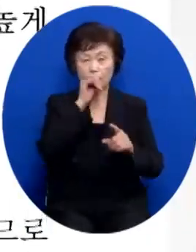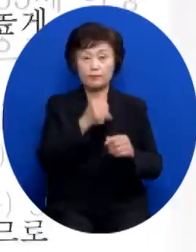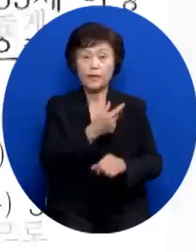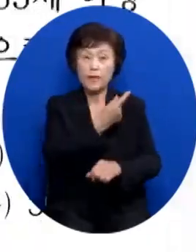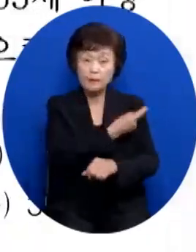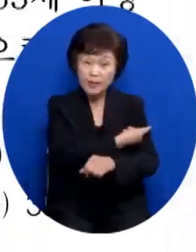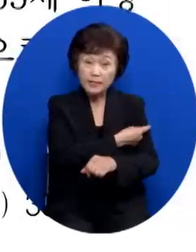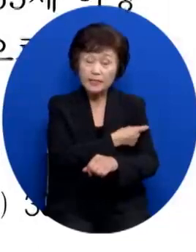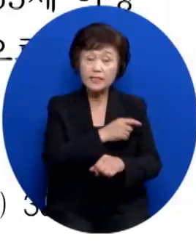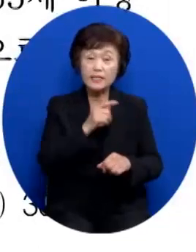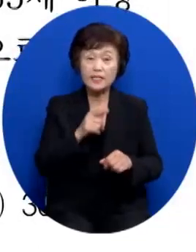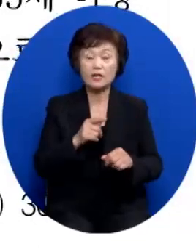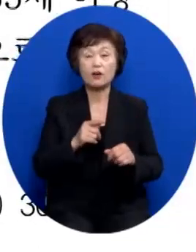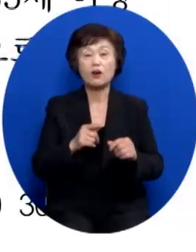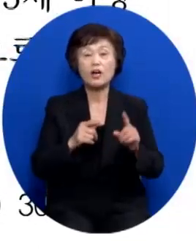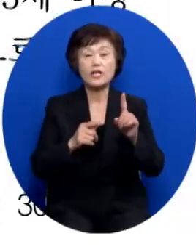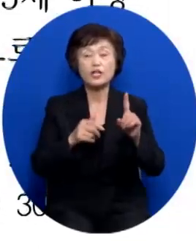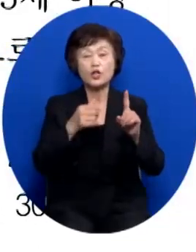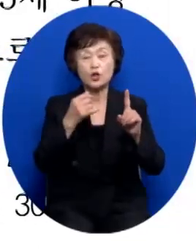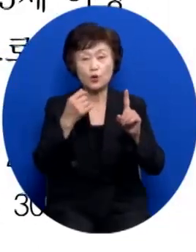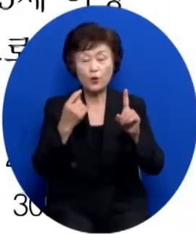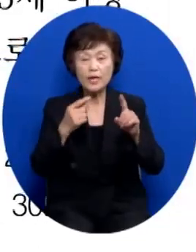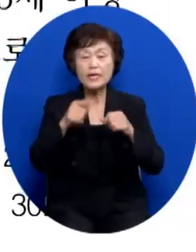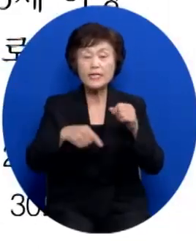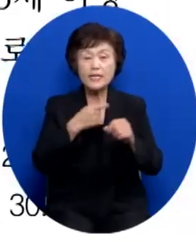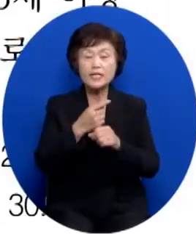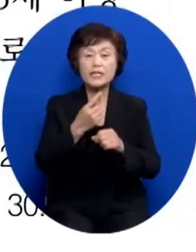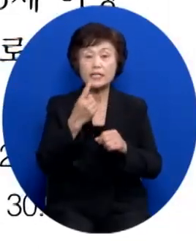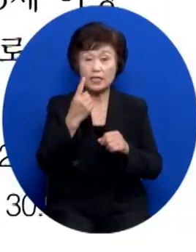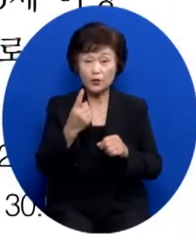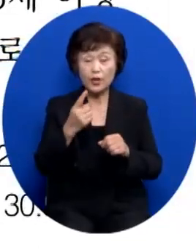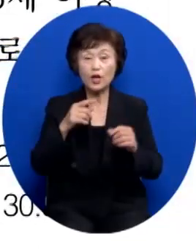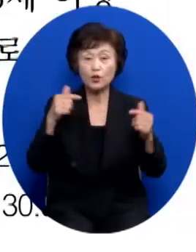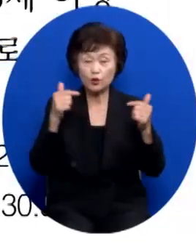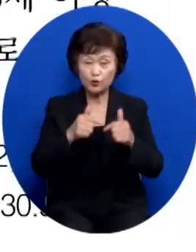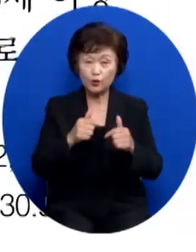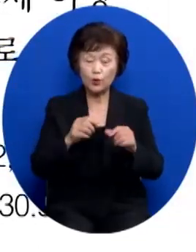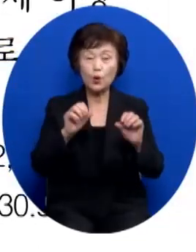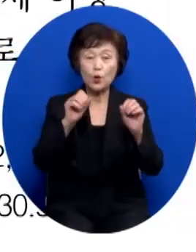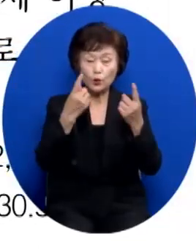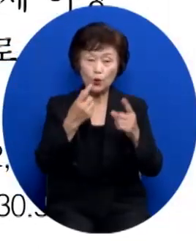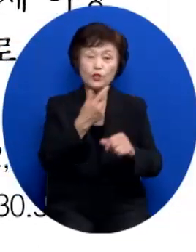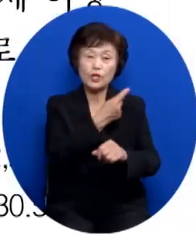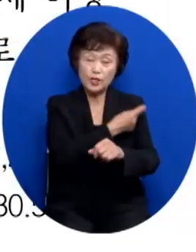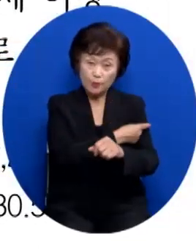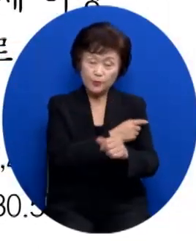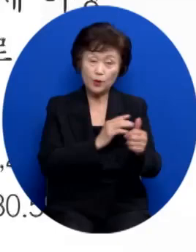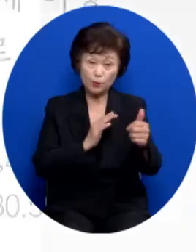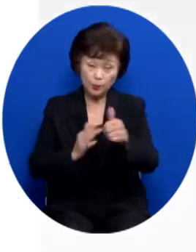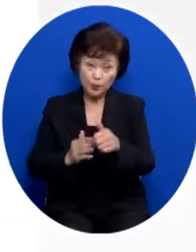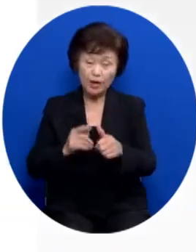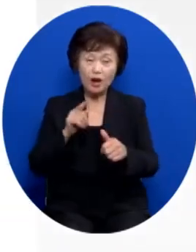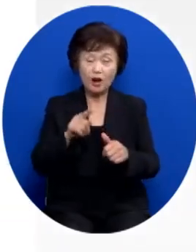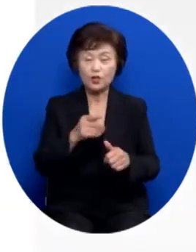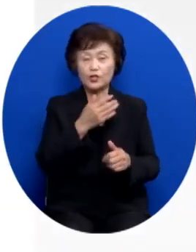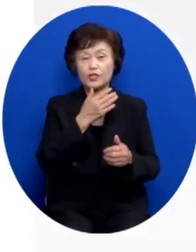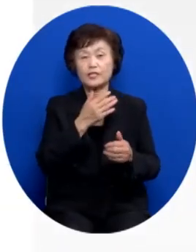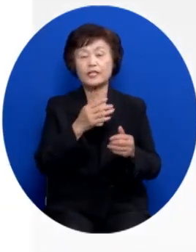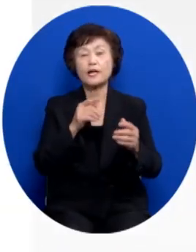접종을 연 1회를 줄이고 코로나19와 인플루엔자 백신의 동시 접종을 권고한 것이 주요했다고 분석했습니다.